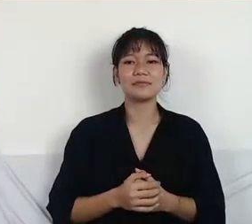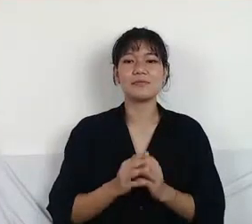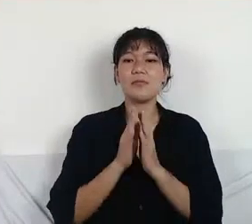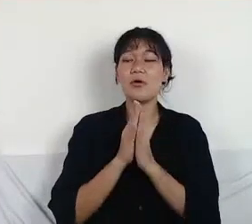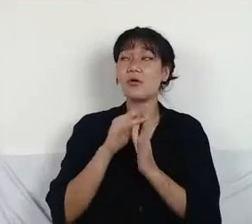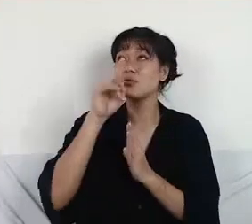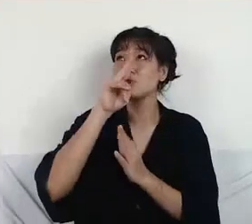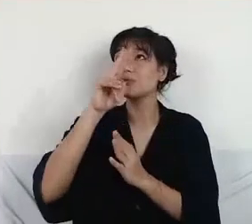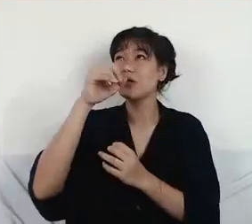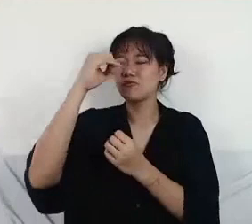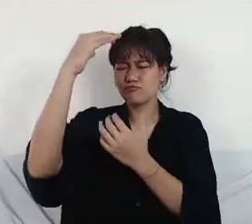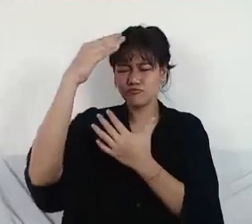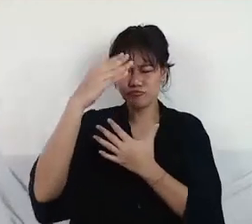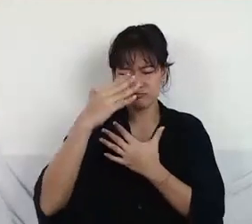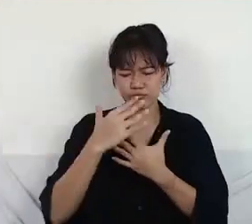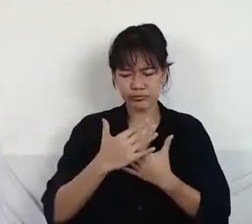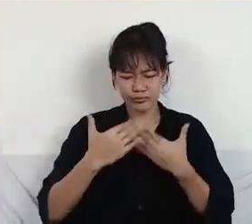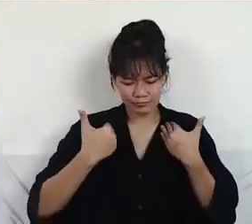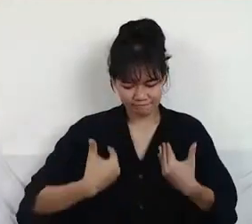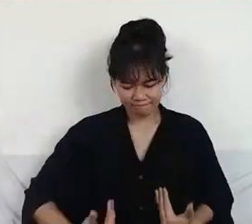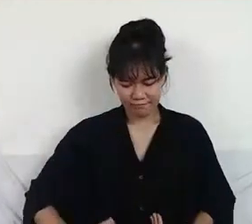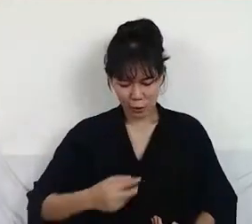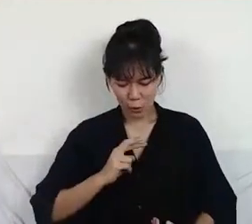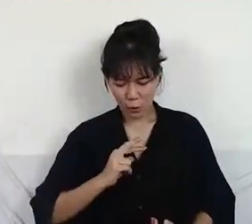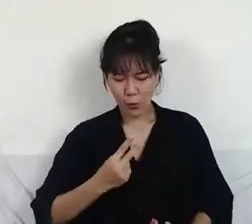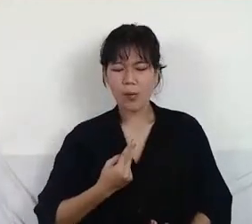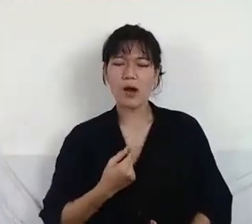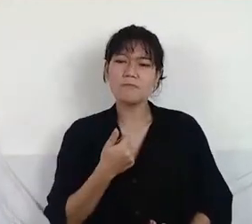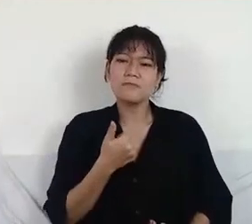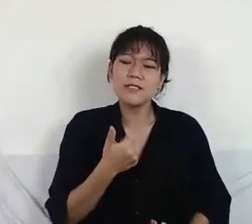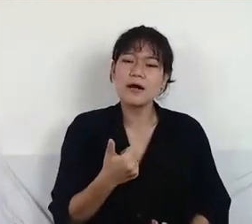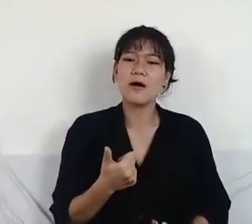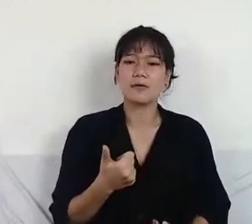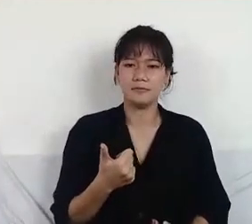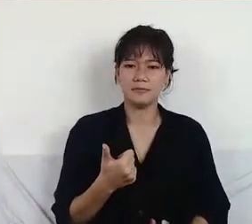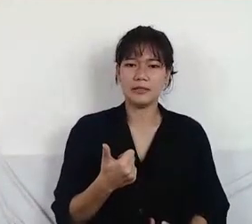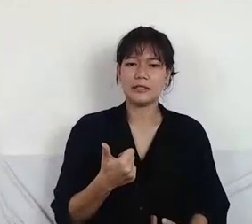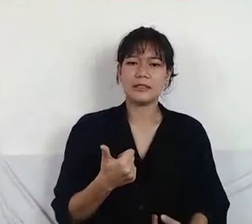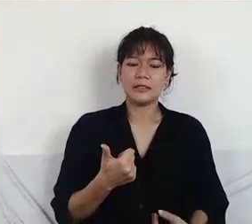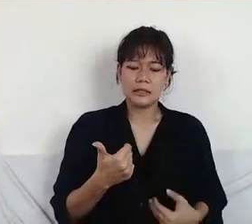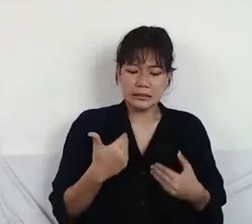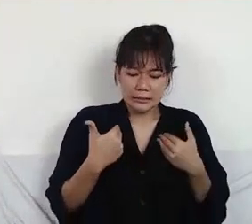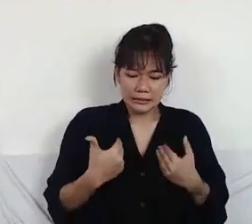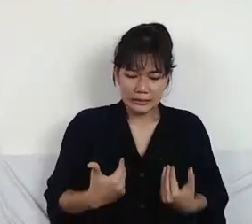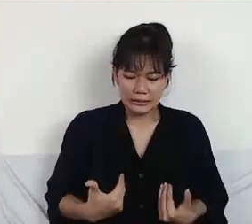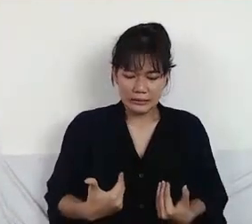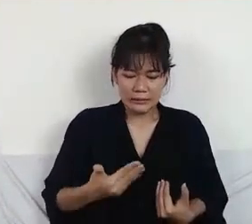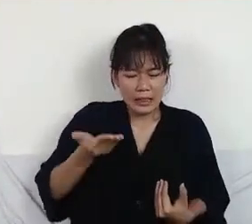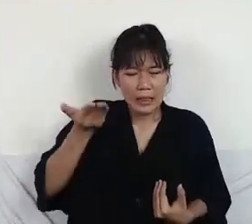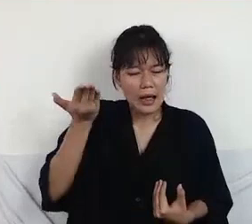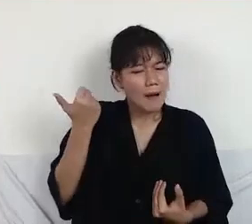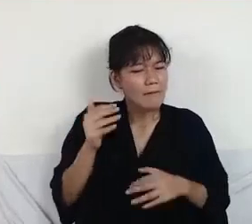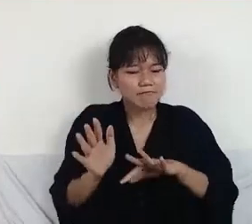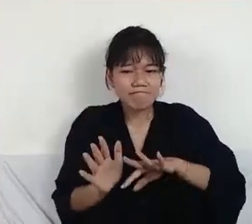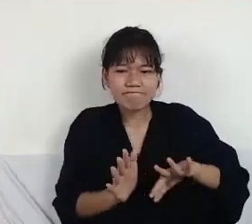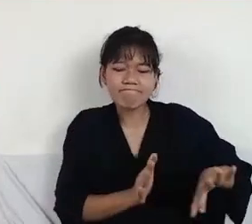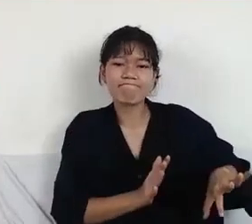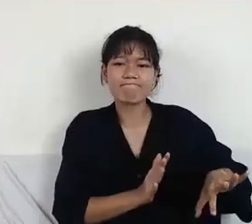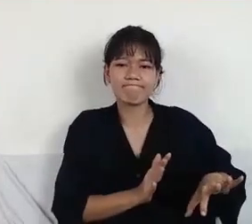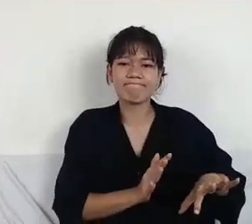Ubahkanlah kami agar mampu keluar dari diri kami dan sedia untuk